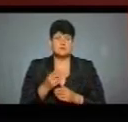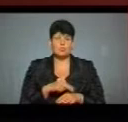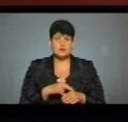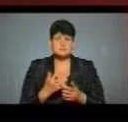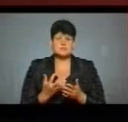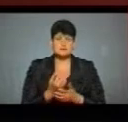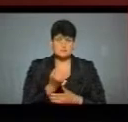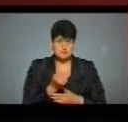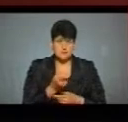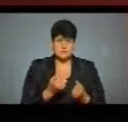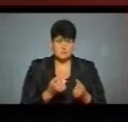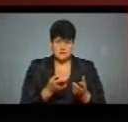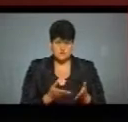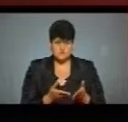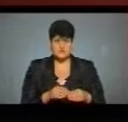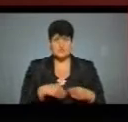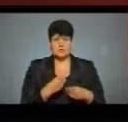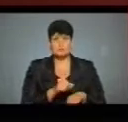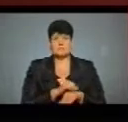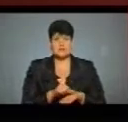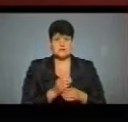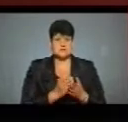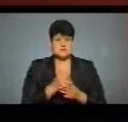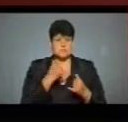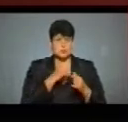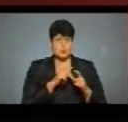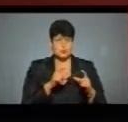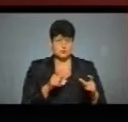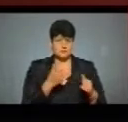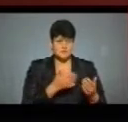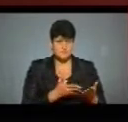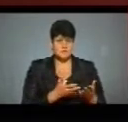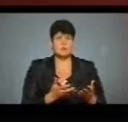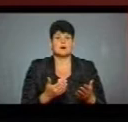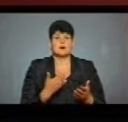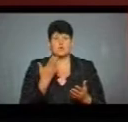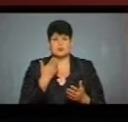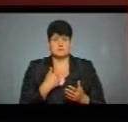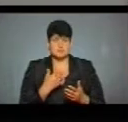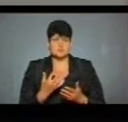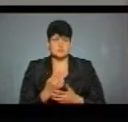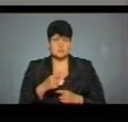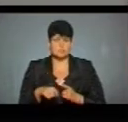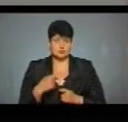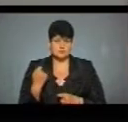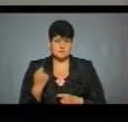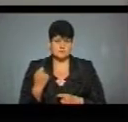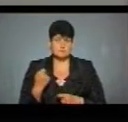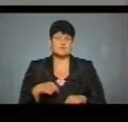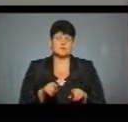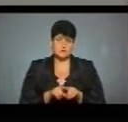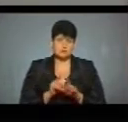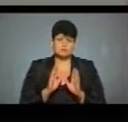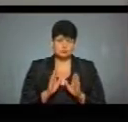поліція передає митній службі. При виявленні нами порушень ми також